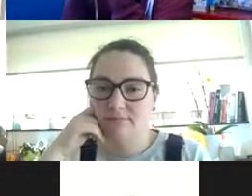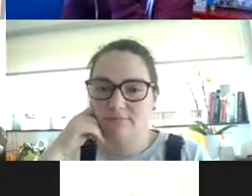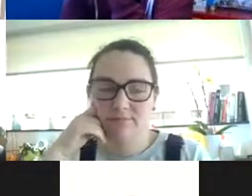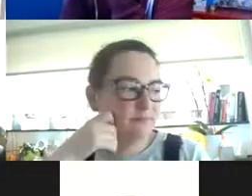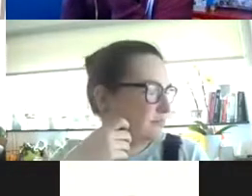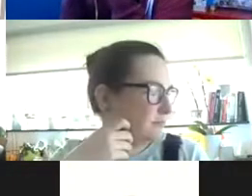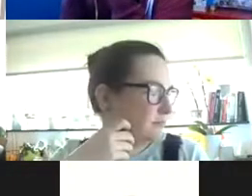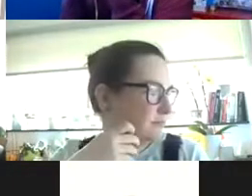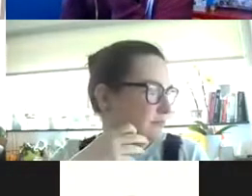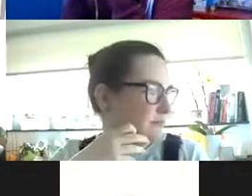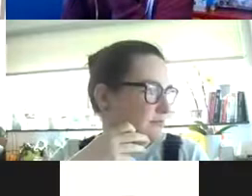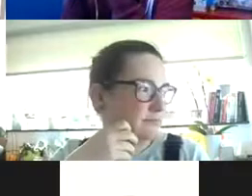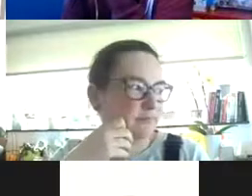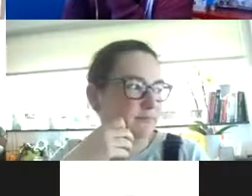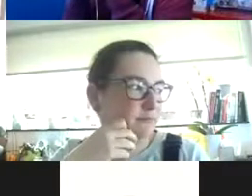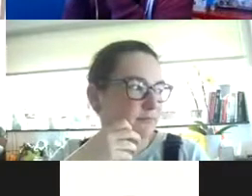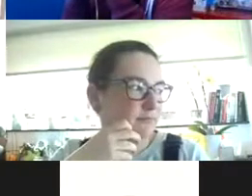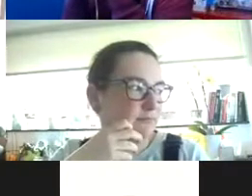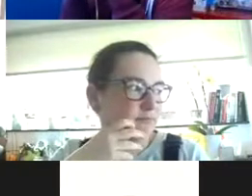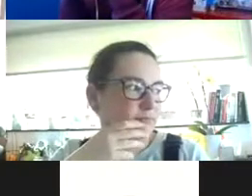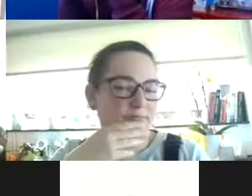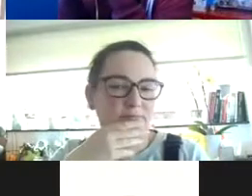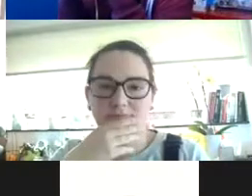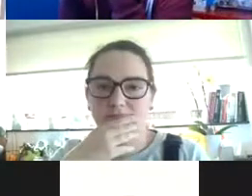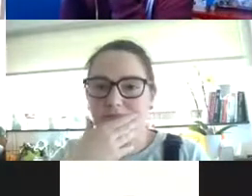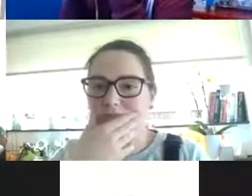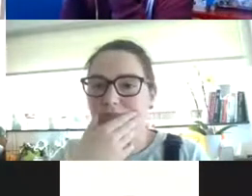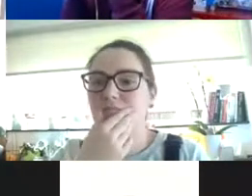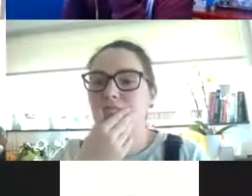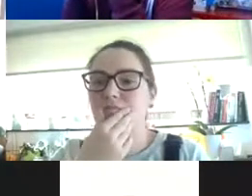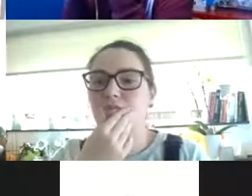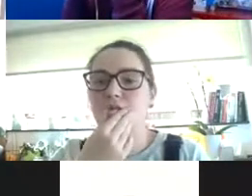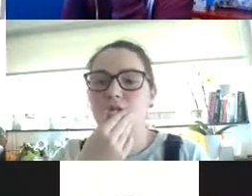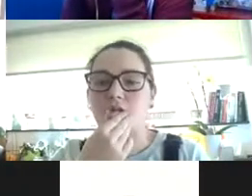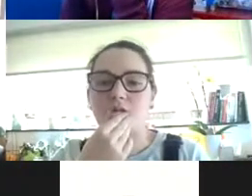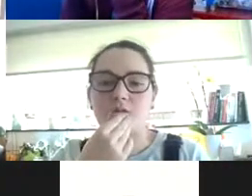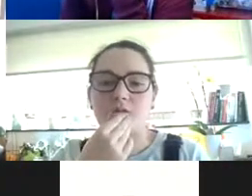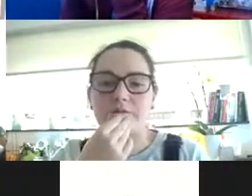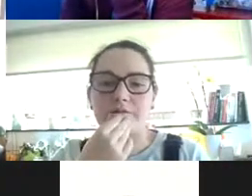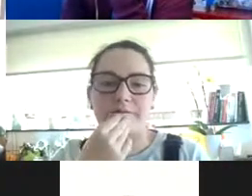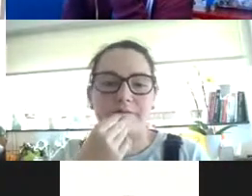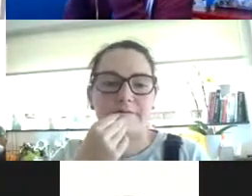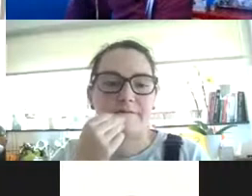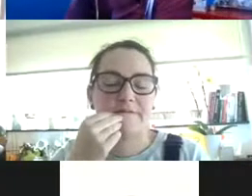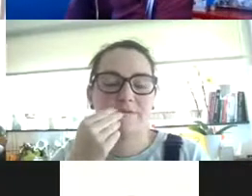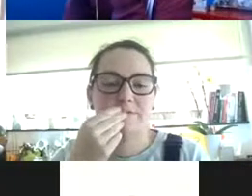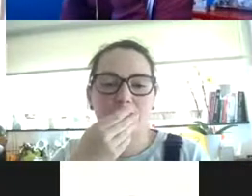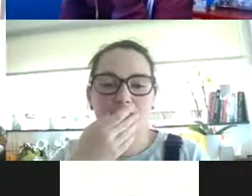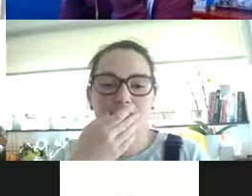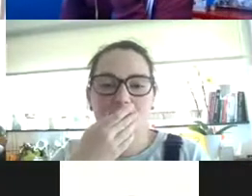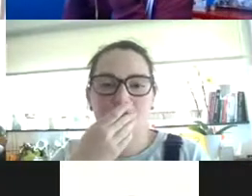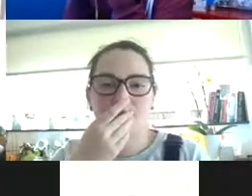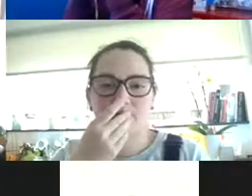de draagkracht en de wil ook van de andere werking. Want zijn ze er comfortabel mee dat mensen effectief op bezoek komen. En zeker en vast geen grote